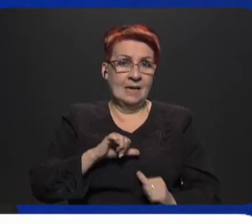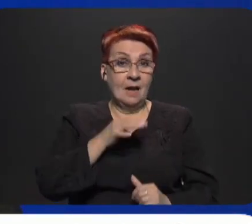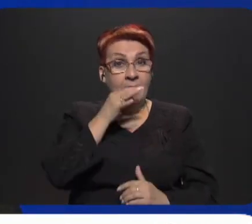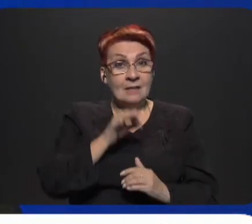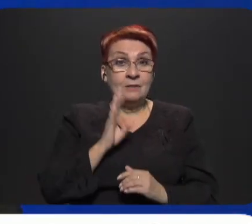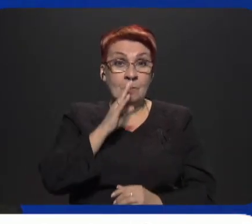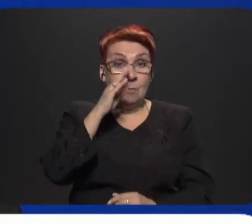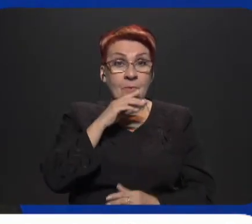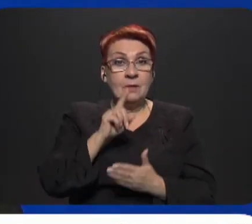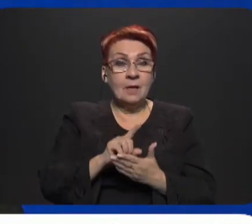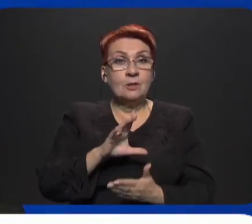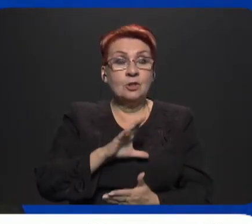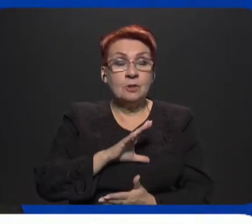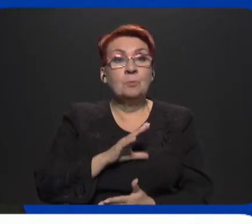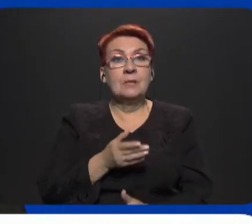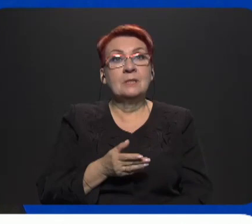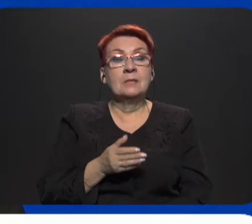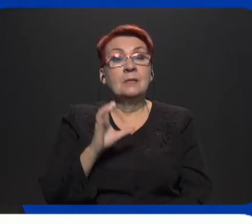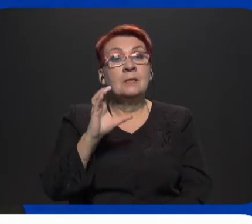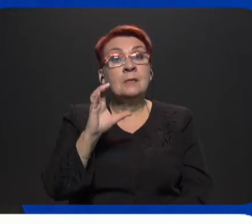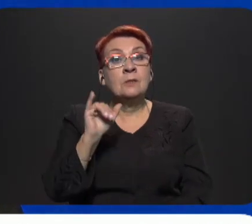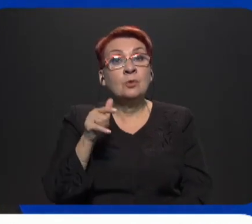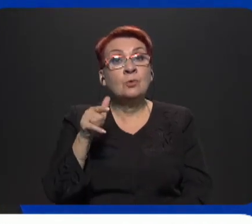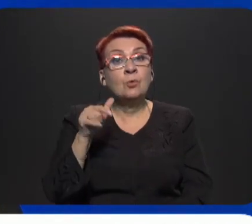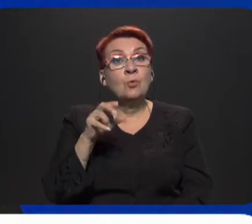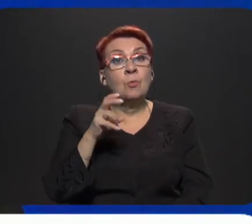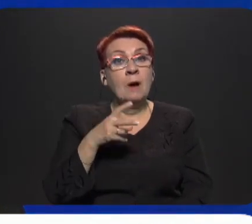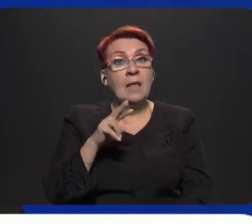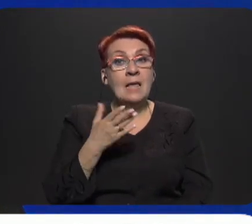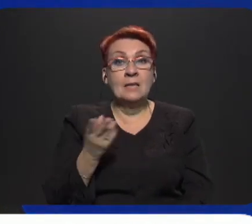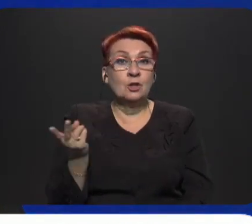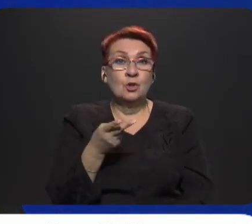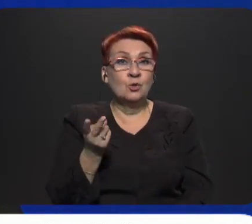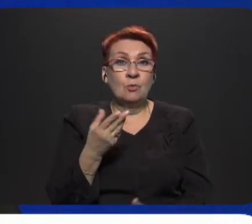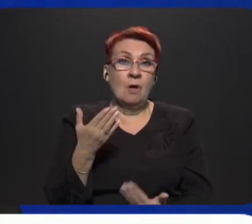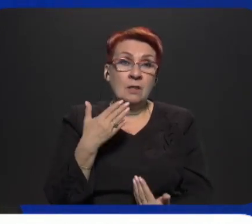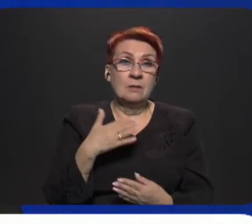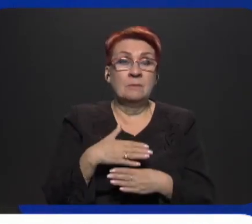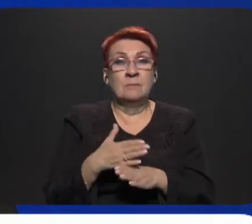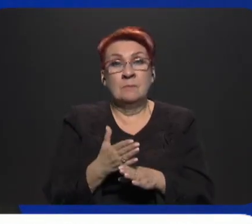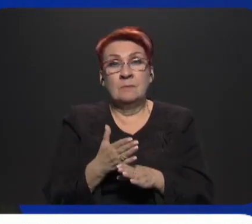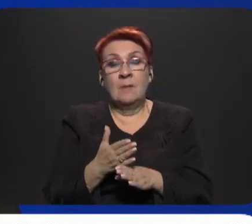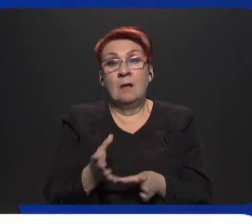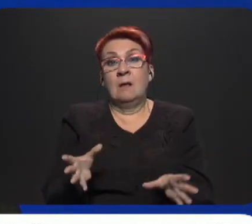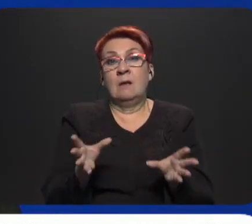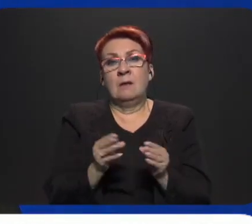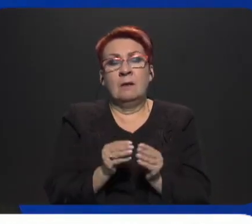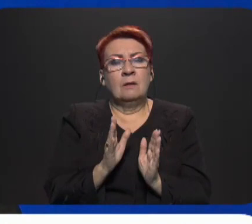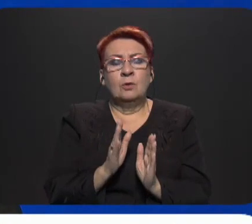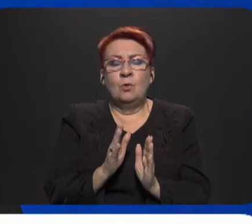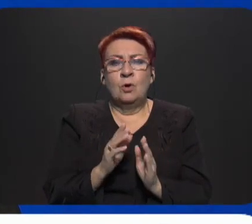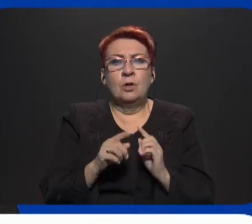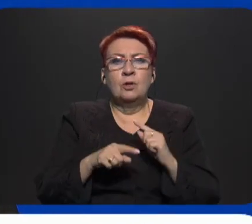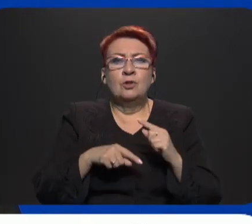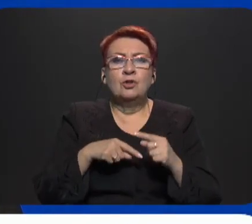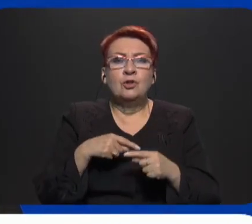родителей должна быть сугубая. К сожалению, если что-то раскололось, то можно соединить это только через сугубое покаяние. Угу.